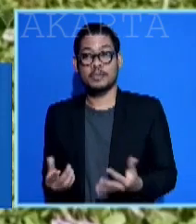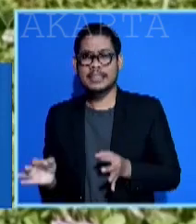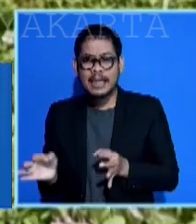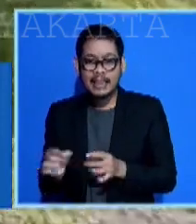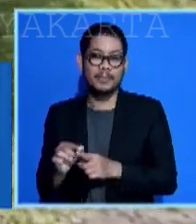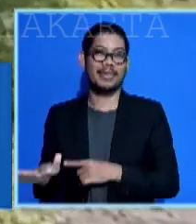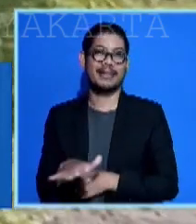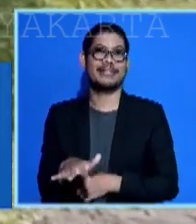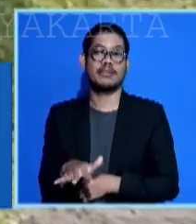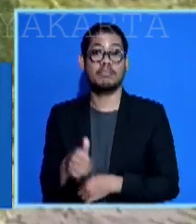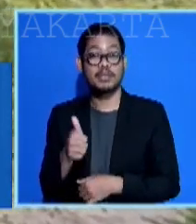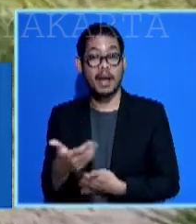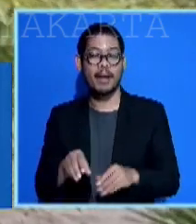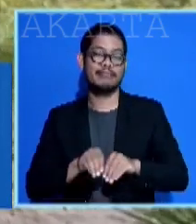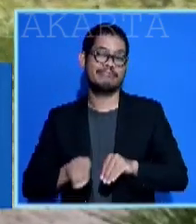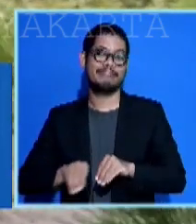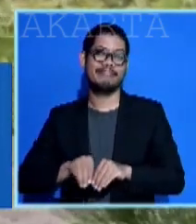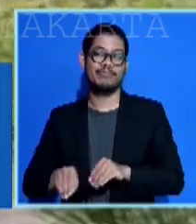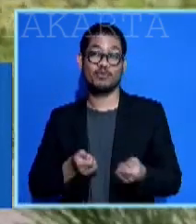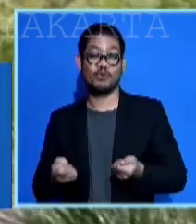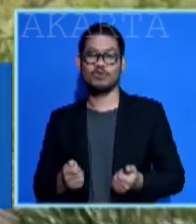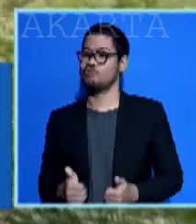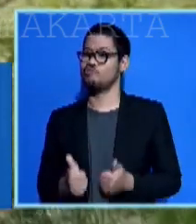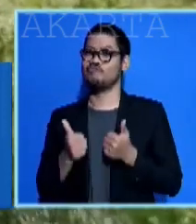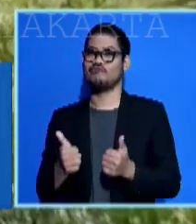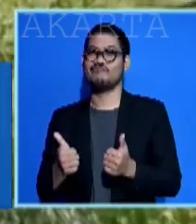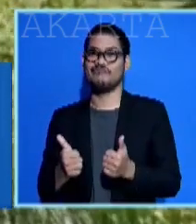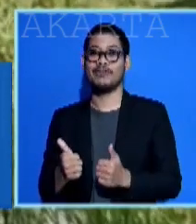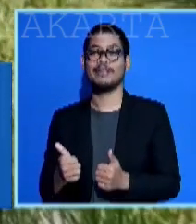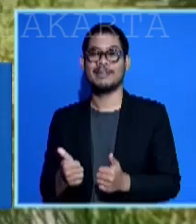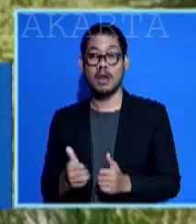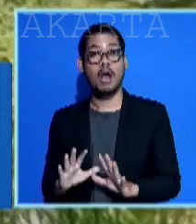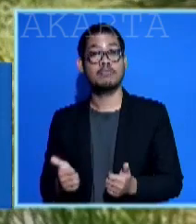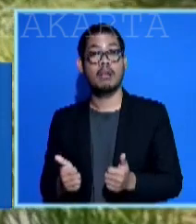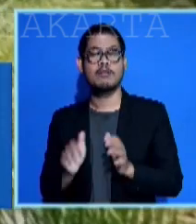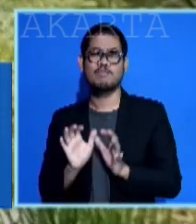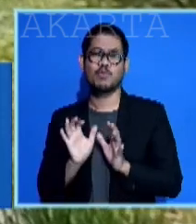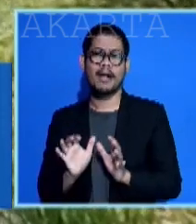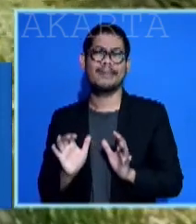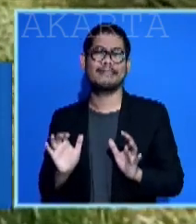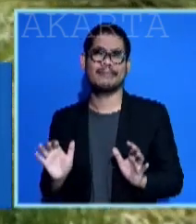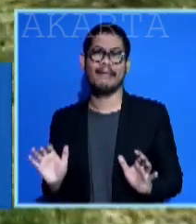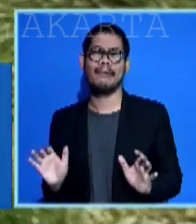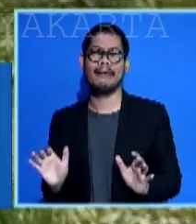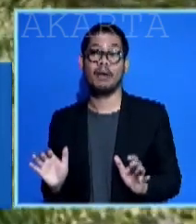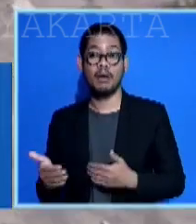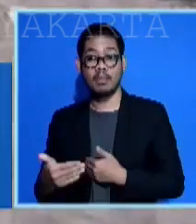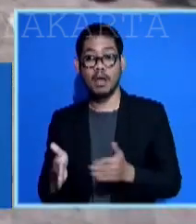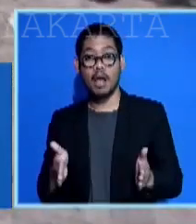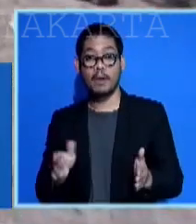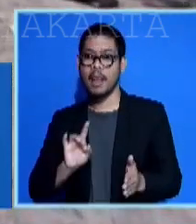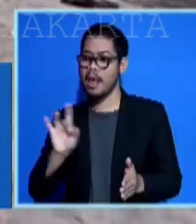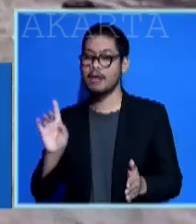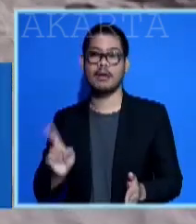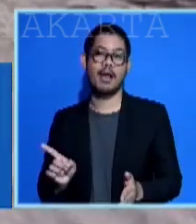P kah kan Sa kep malah asilipun Ugi Langkung kathah kapandingakenan lahan konvensional